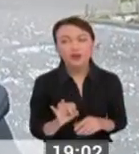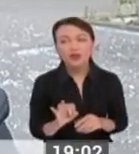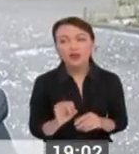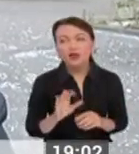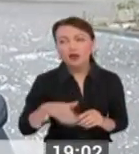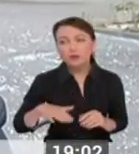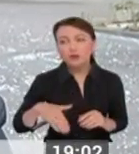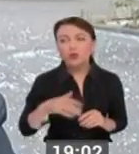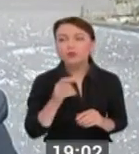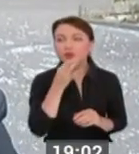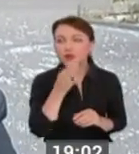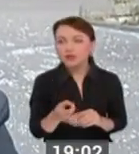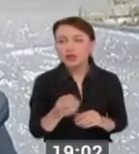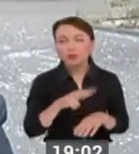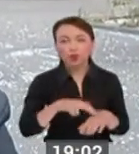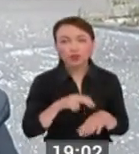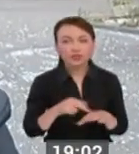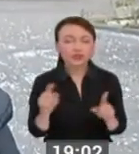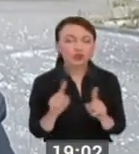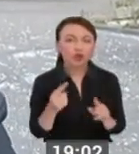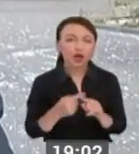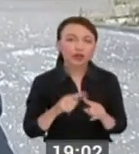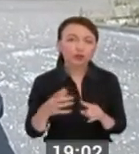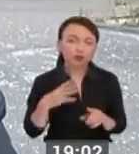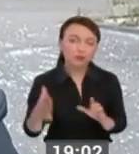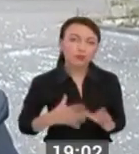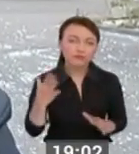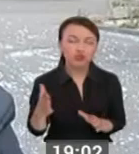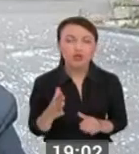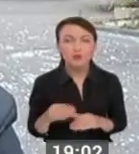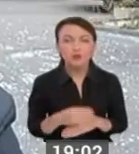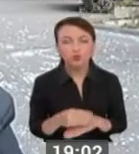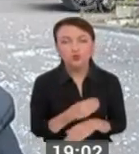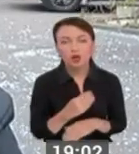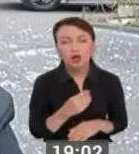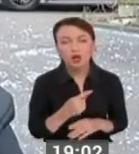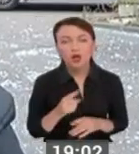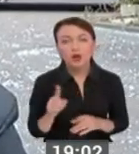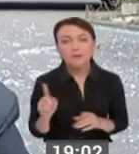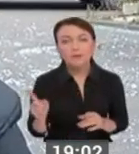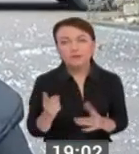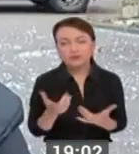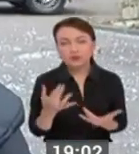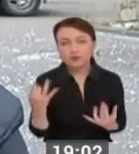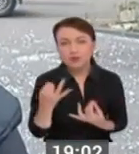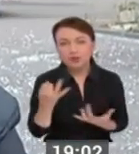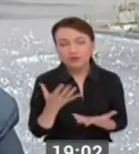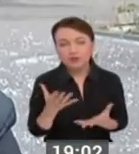как потом сказали полицейские, что это был бывший муж. Его мотивы мне не совсем